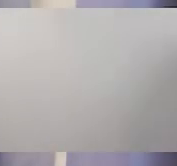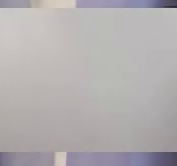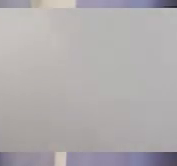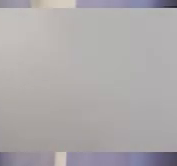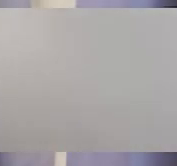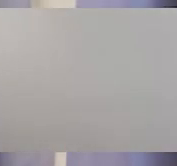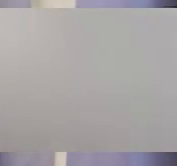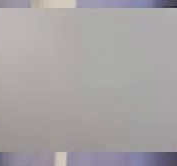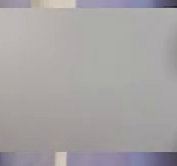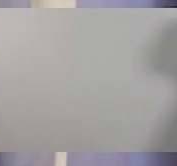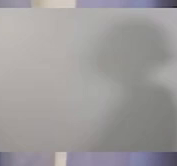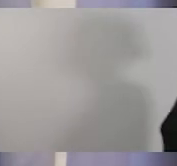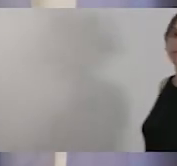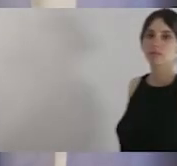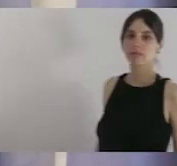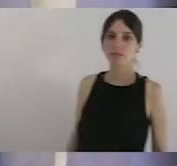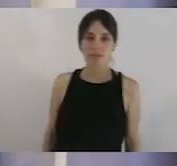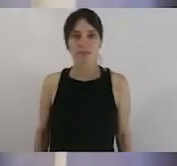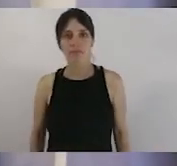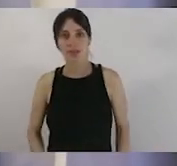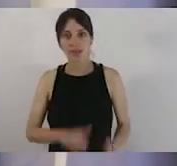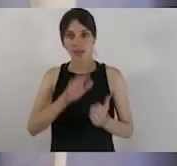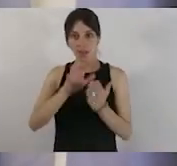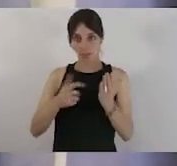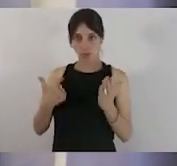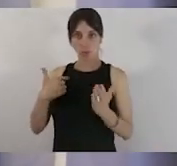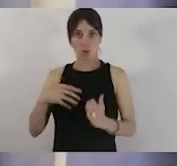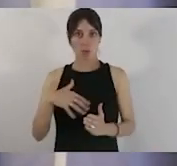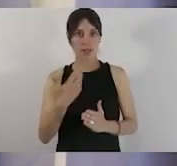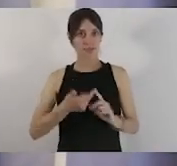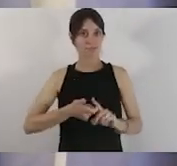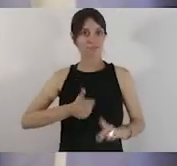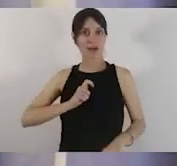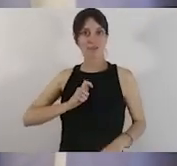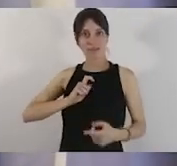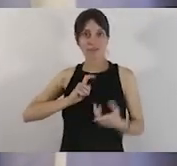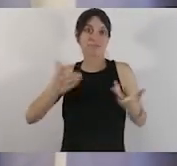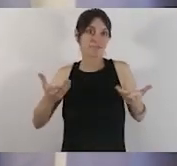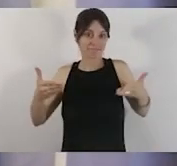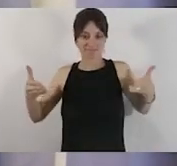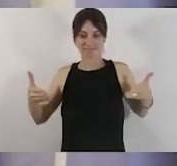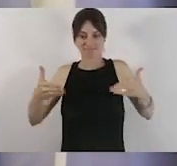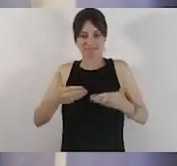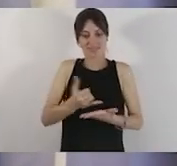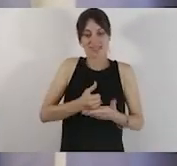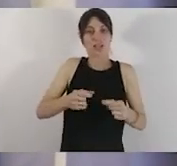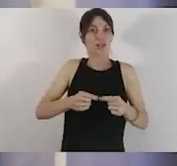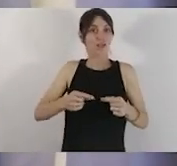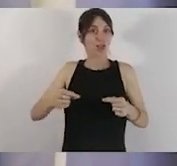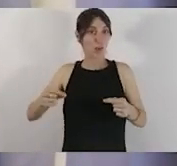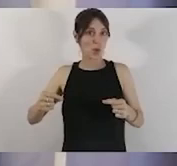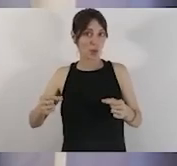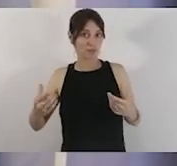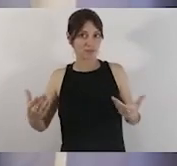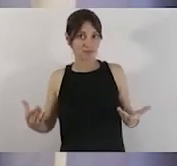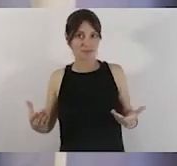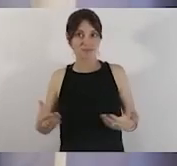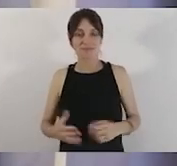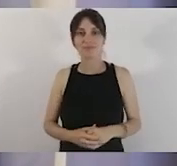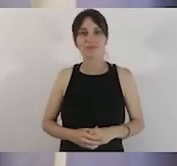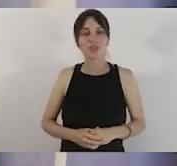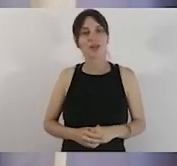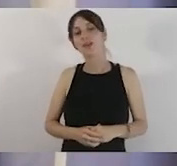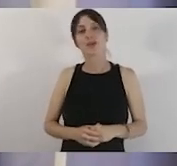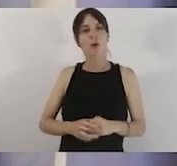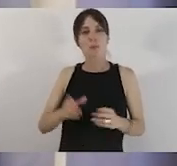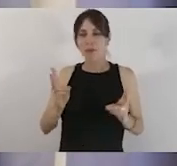pour le rapport numéro 15. Alors bien... qui concerne le Frioul. Vous avez peut-être vu,